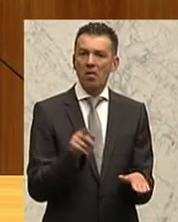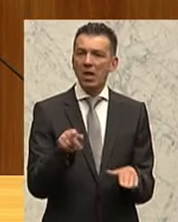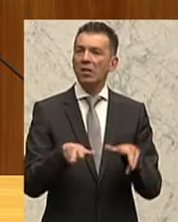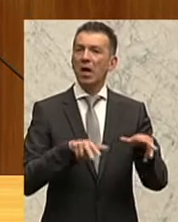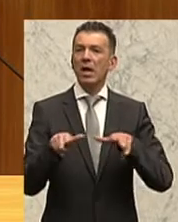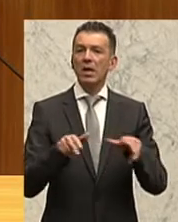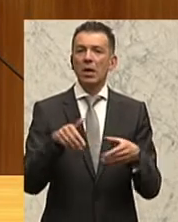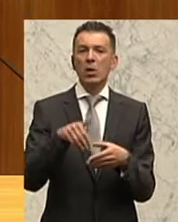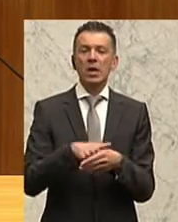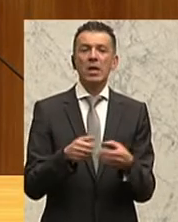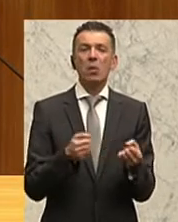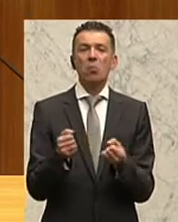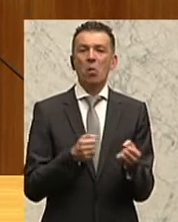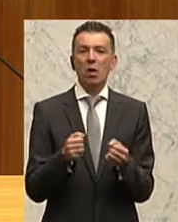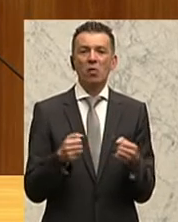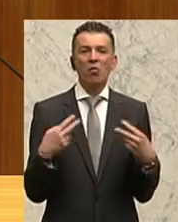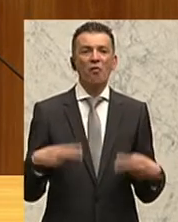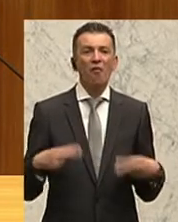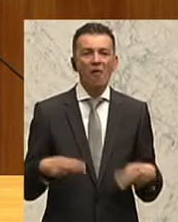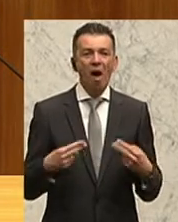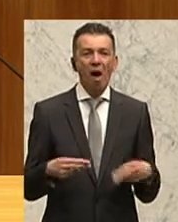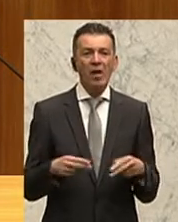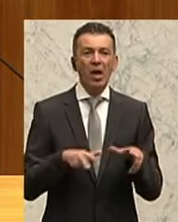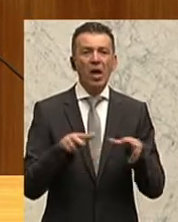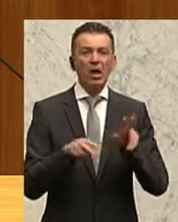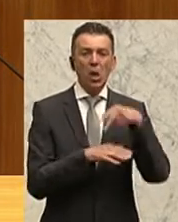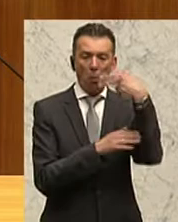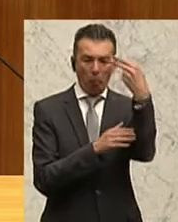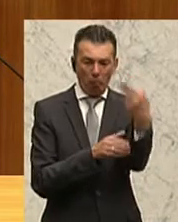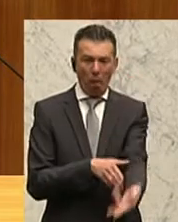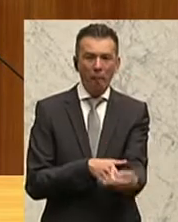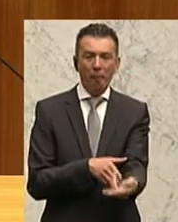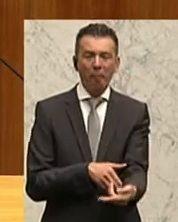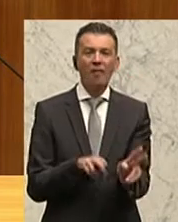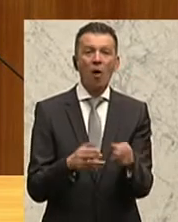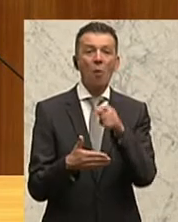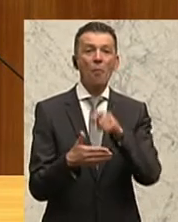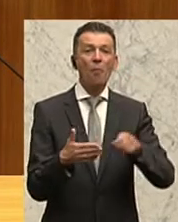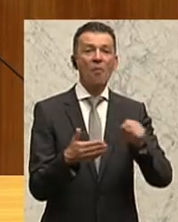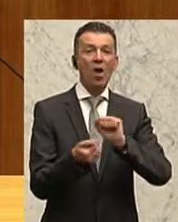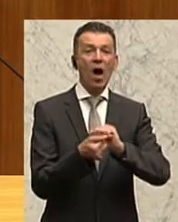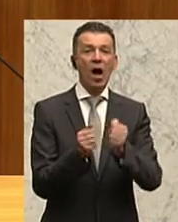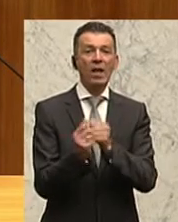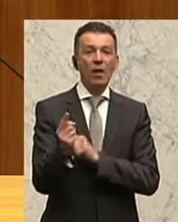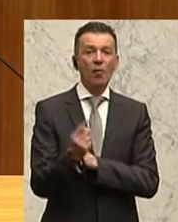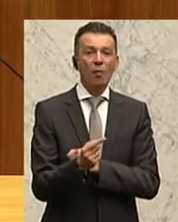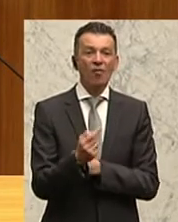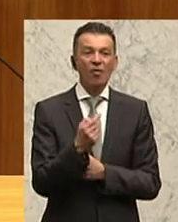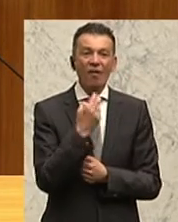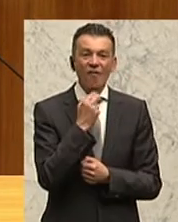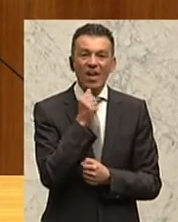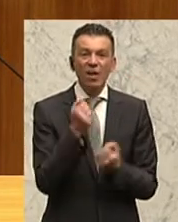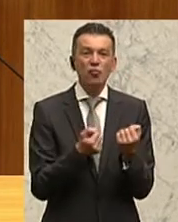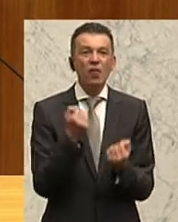Feigheit umgefallen. Das ist der Kern dieser Diskussion, weil der Wahlkampf naht und man keine Schwierigkeiten haben will und man fürchtet, dass auch